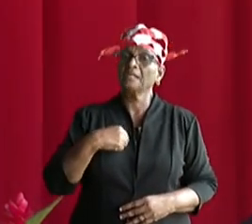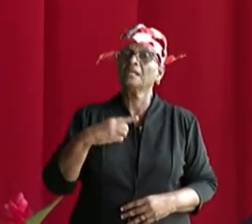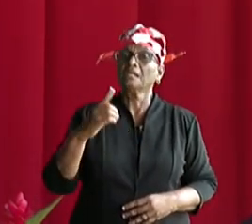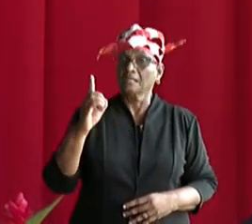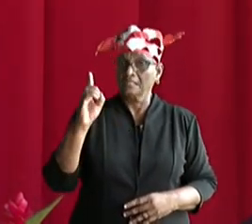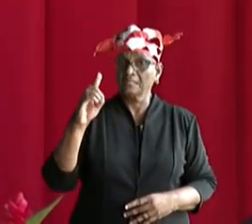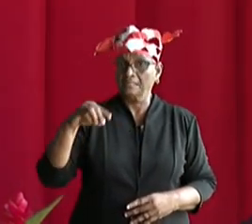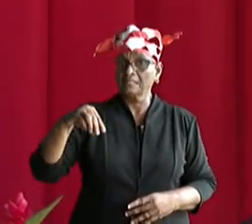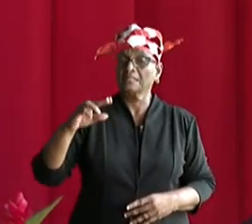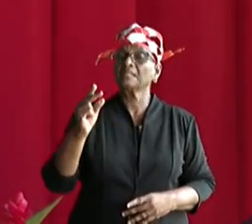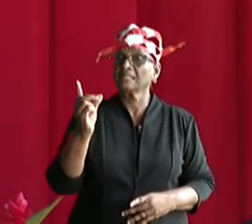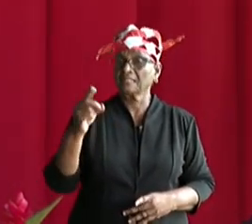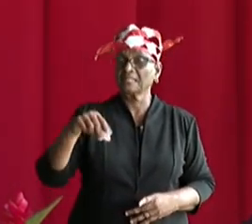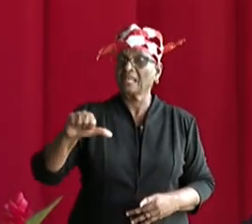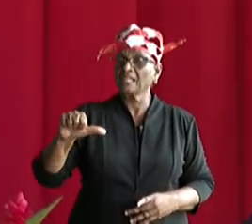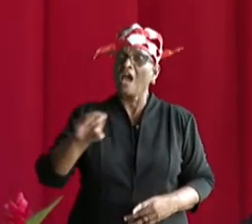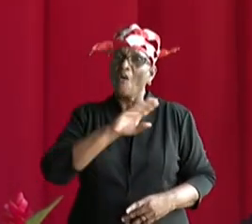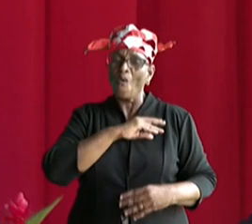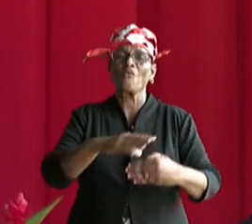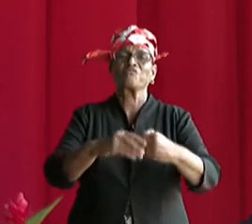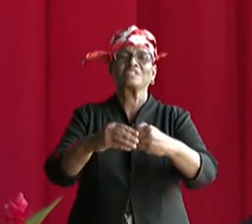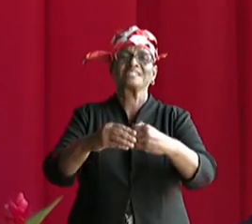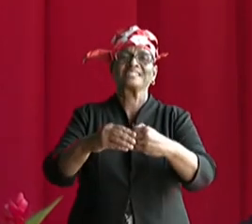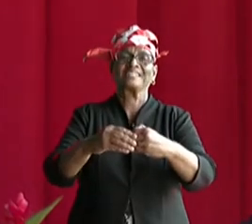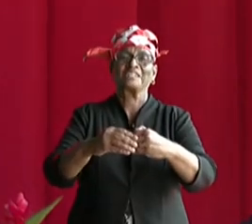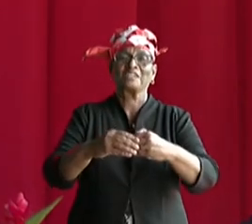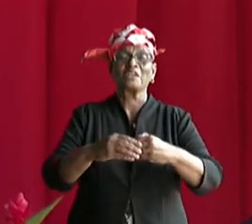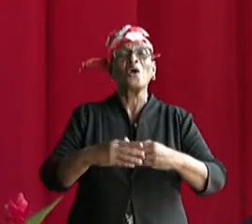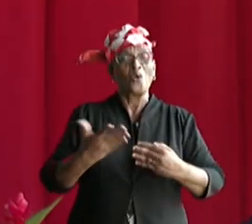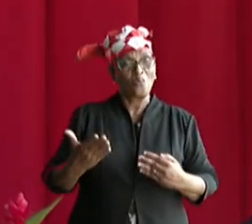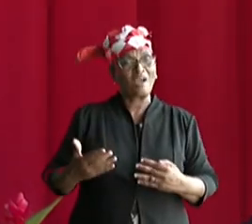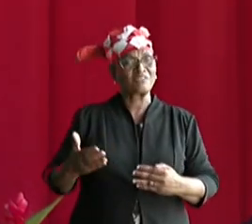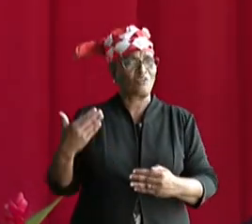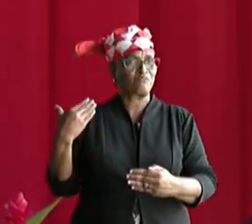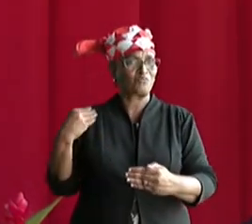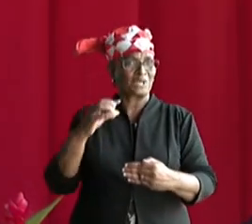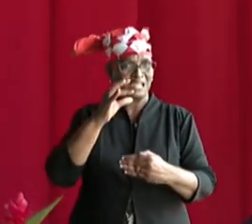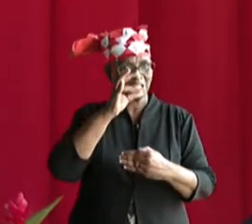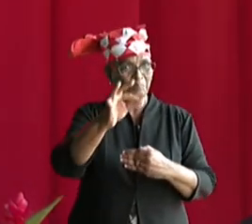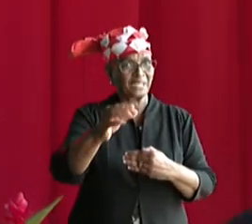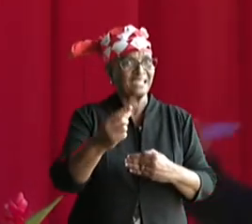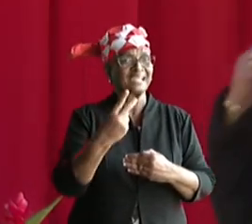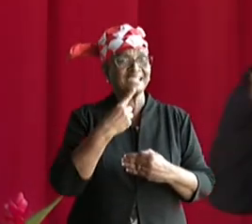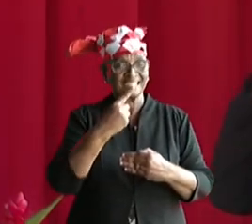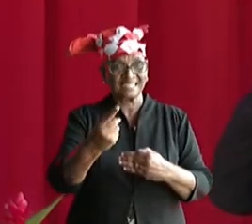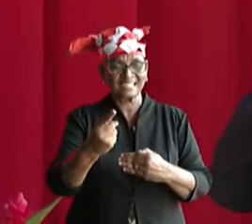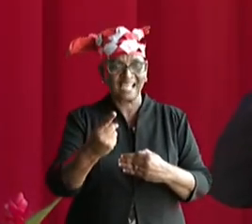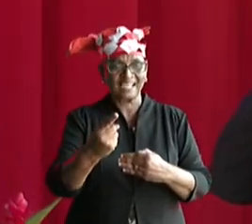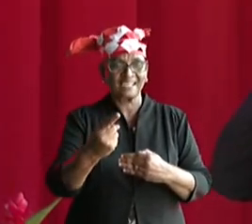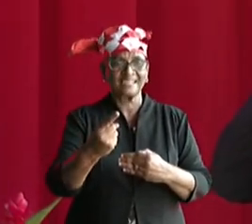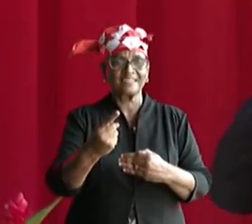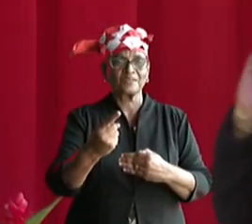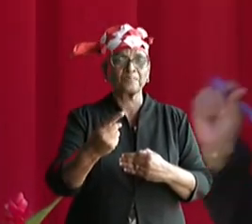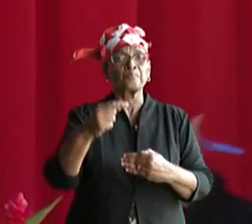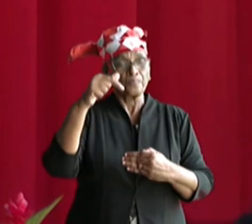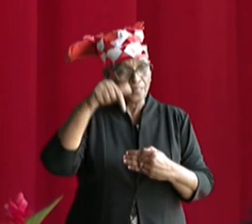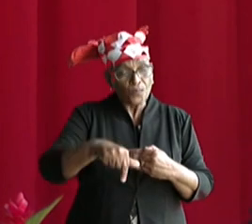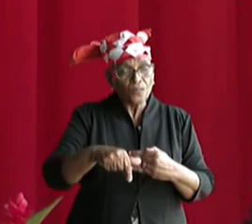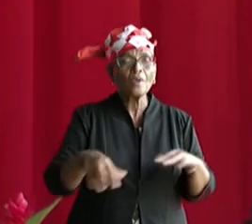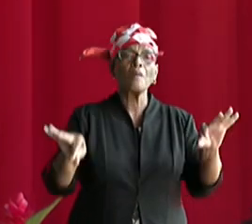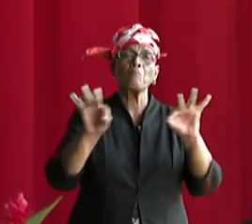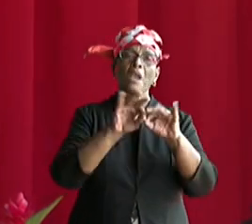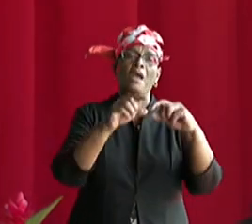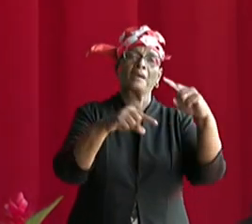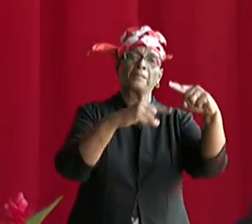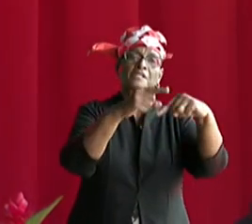moet feliciteren, meneer de voorzitter, want zoals de spreker voor mij heeft aangegeven, een belangrijk proces heeft